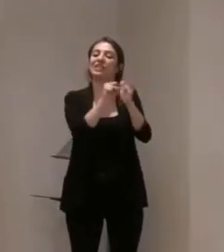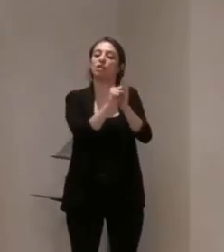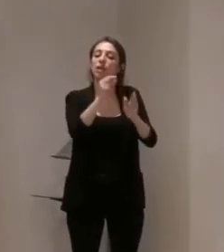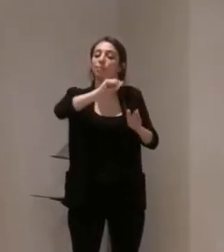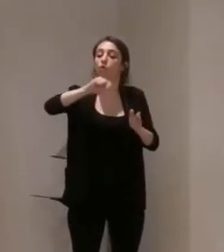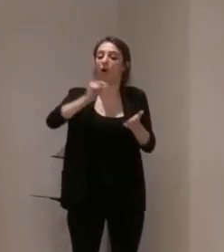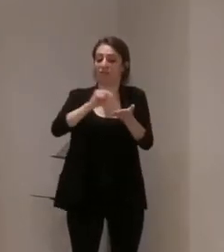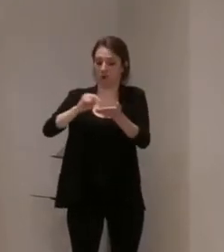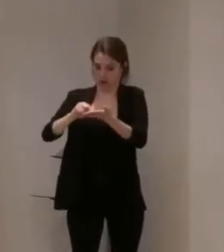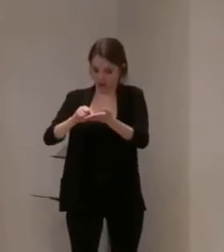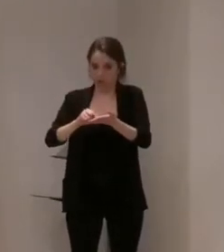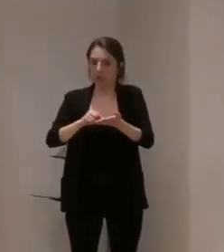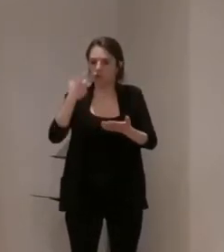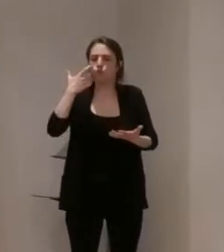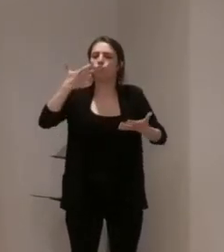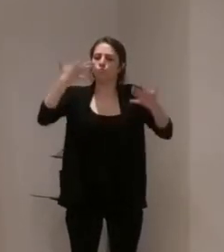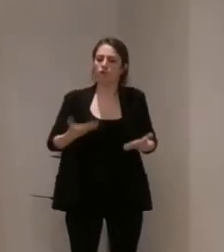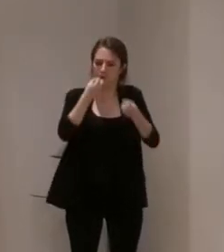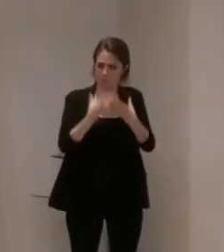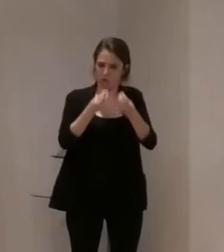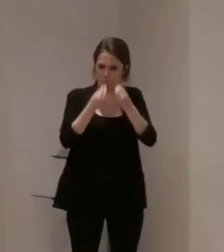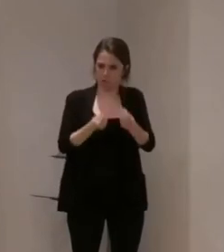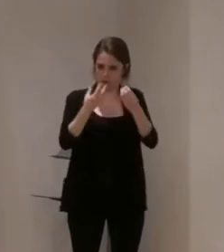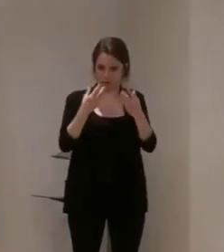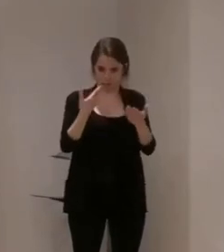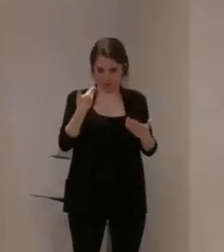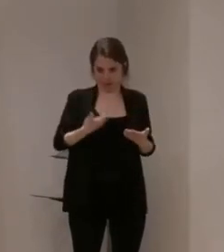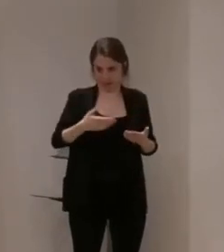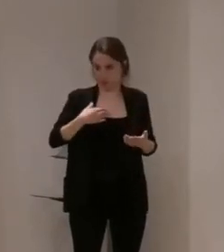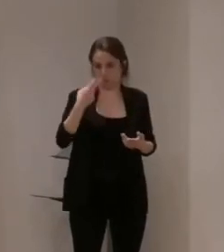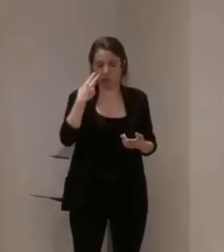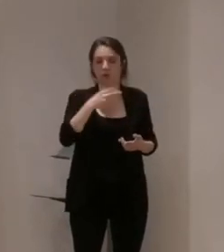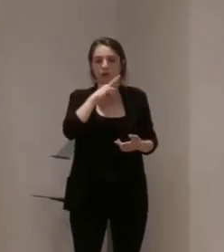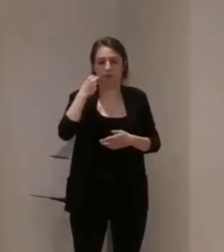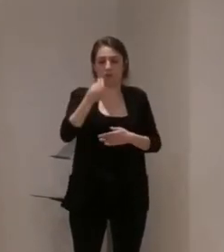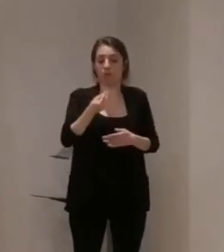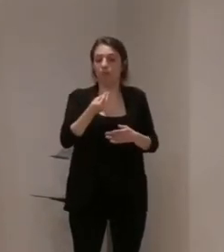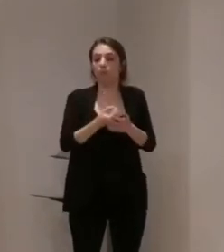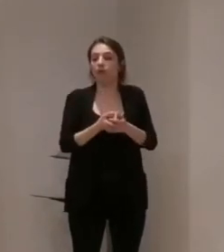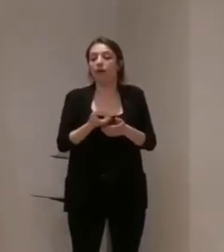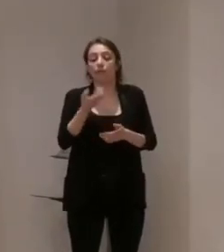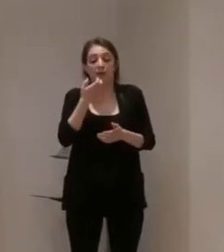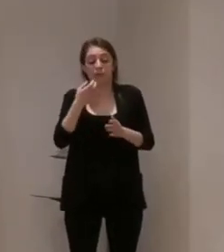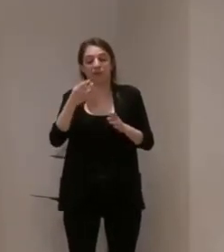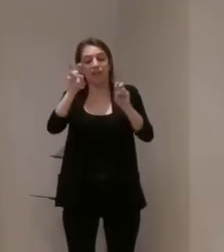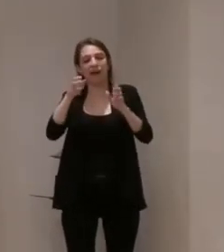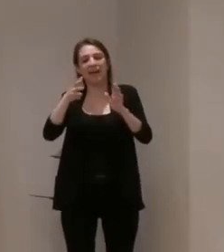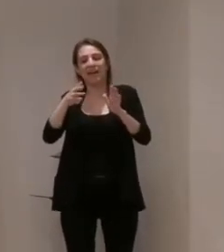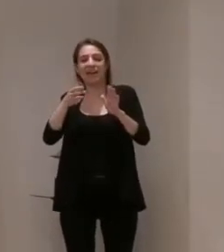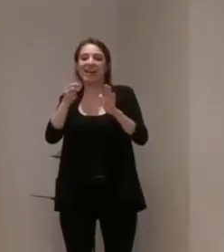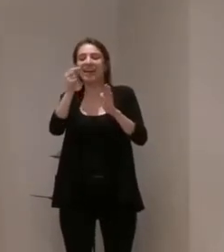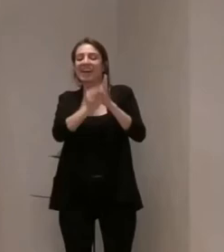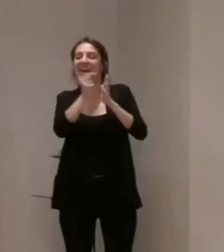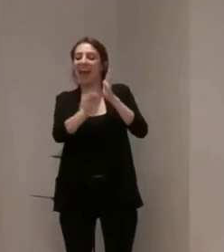Hi ha un signe de puntuació molt important, que és el parèntesi. El relat oficial de l'Estat espanyol és que